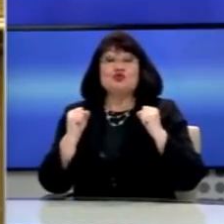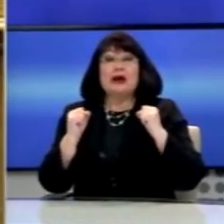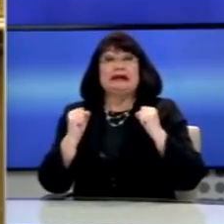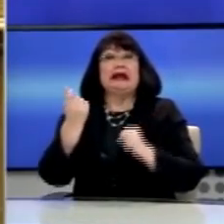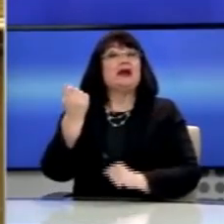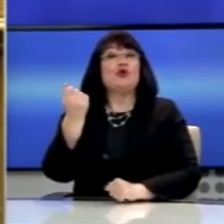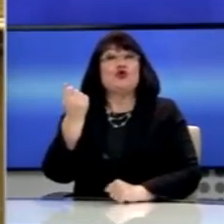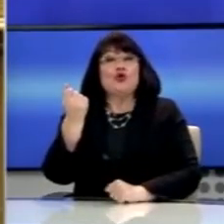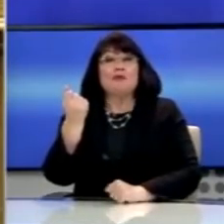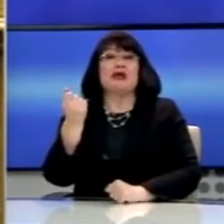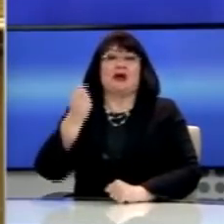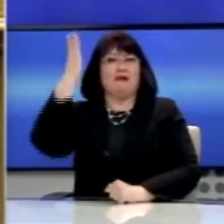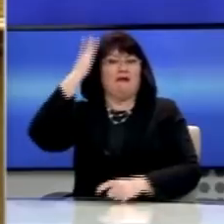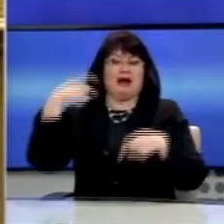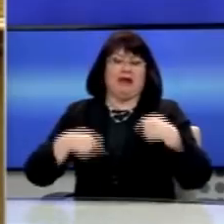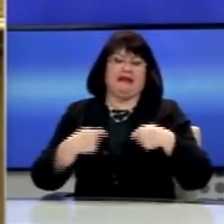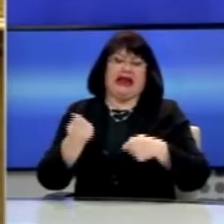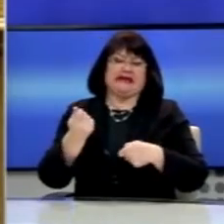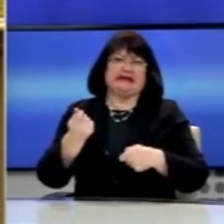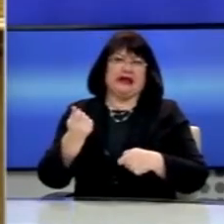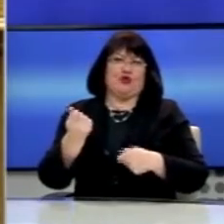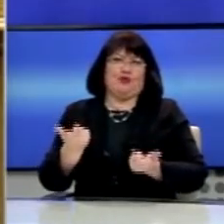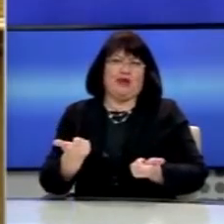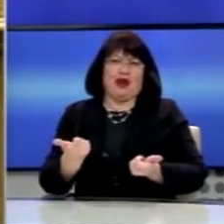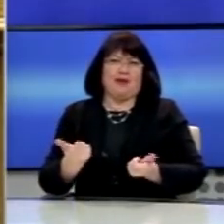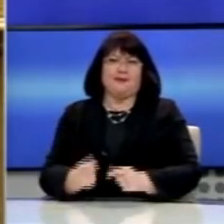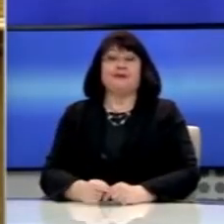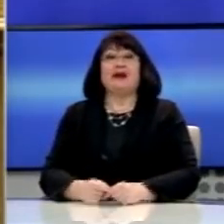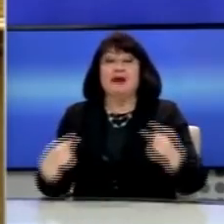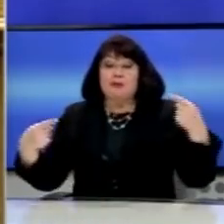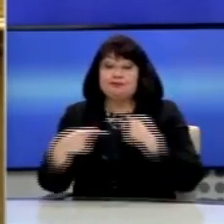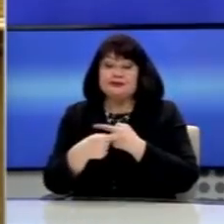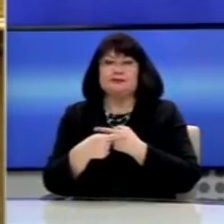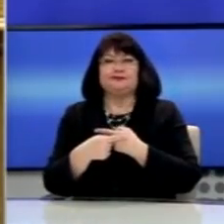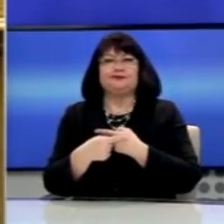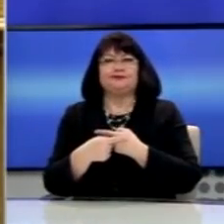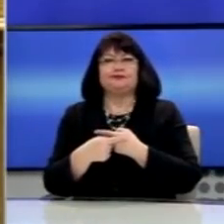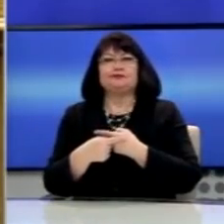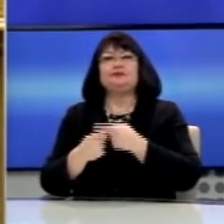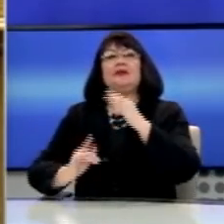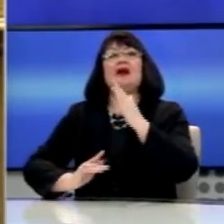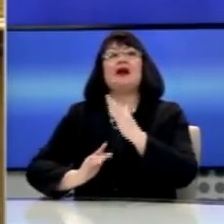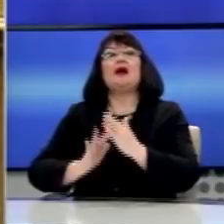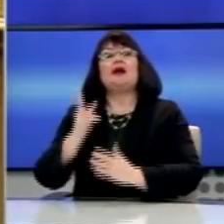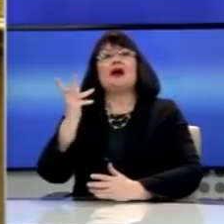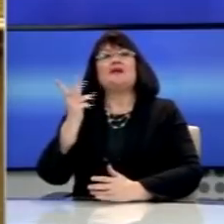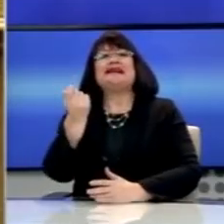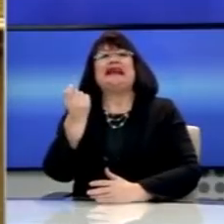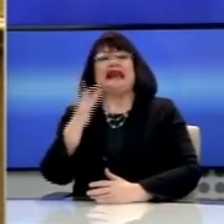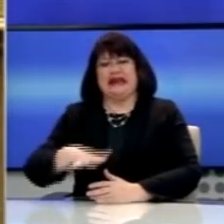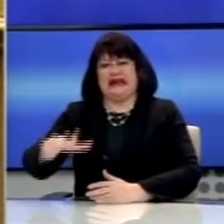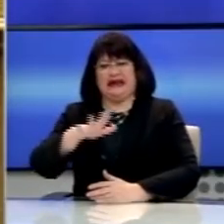της οικονομίας, της καπιταλιστικής οικονομίας. Έρχονται σε σύγκρουση με την ανάπτυξη των κερδών των